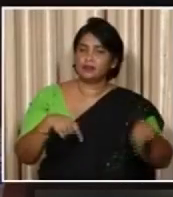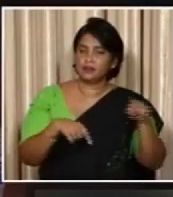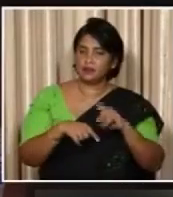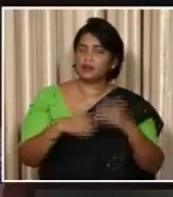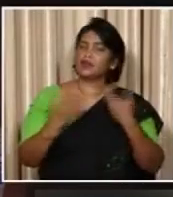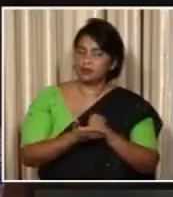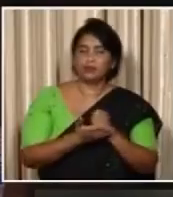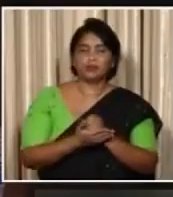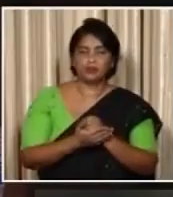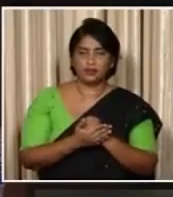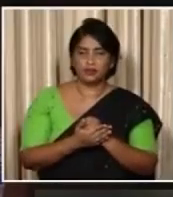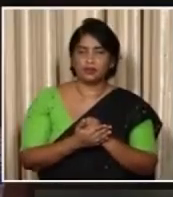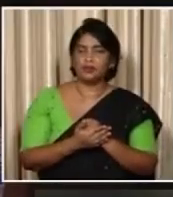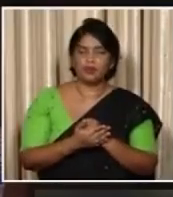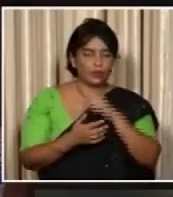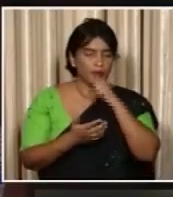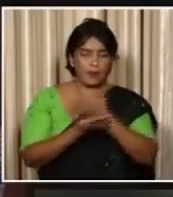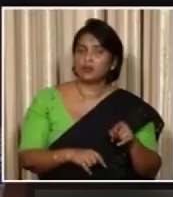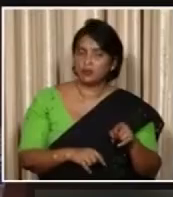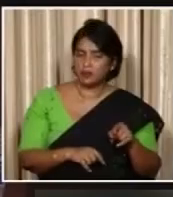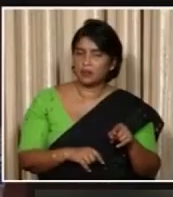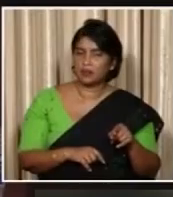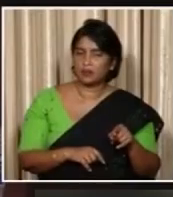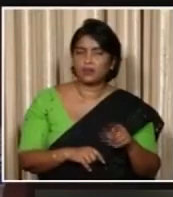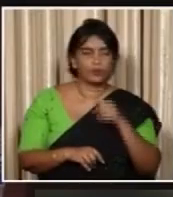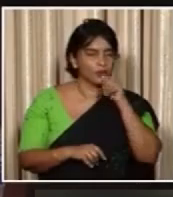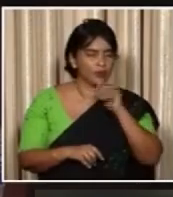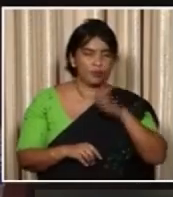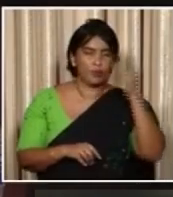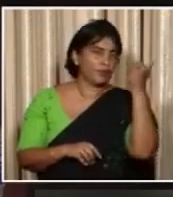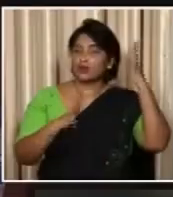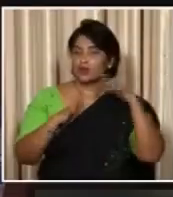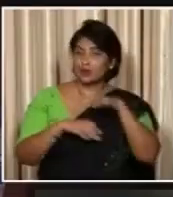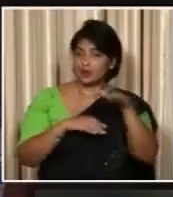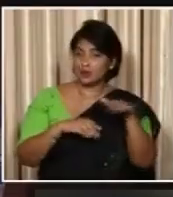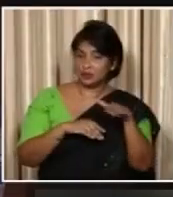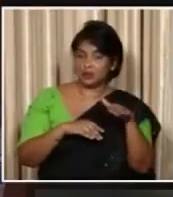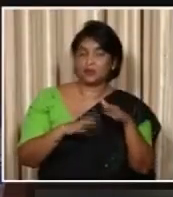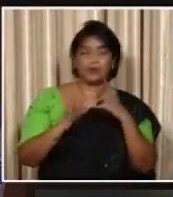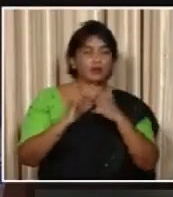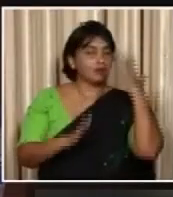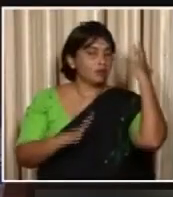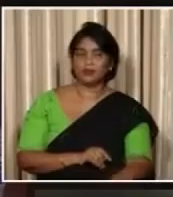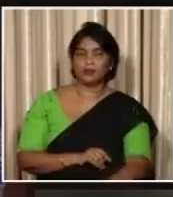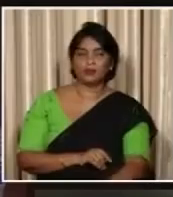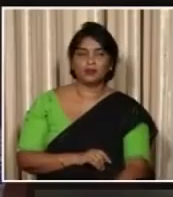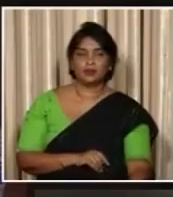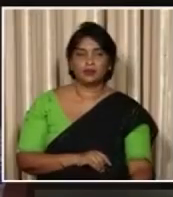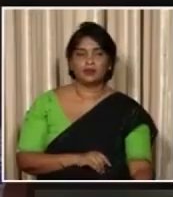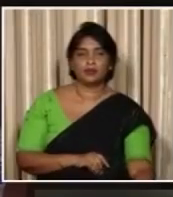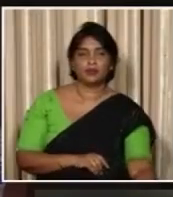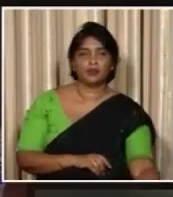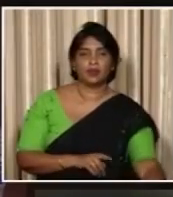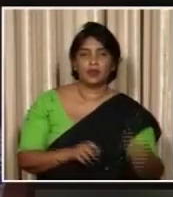අපි සියලුම දෙනා කිසිම බේදයකින් තොරව තරයේ හෙලා දකිනවා පමණක් නෙවෙයි ජාත්‍යන්තර ප්‍රජාවට මේ